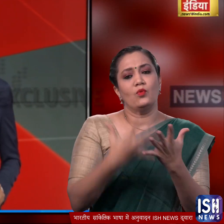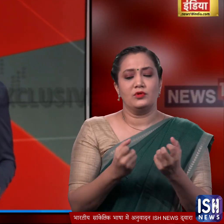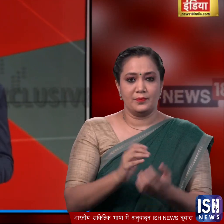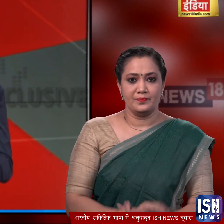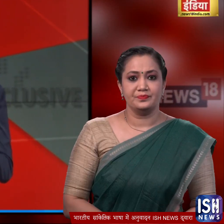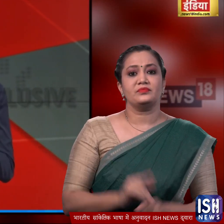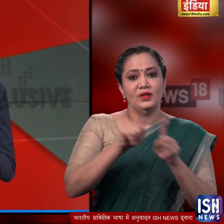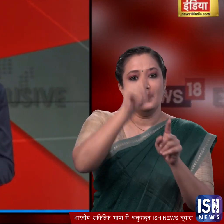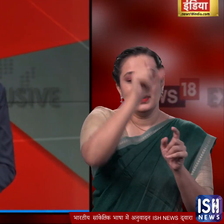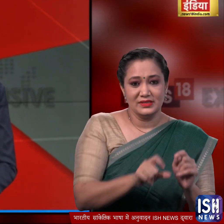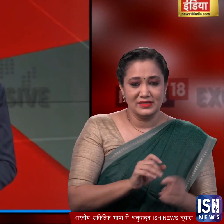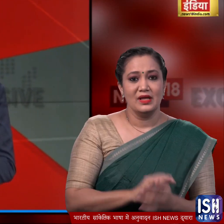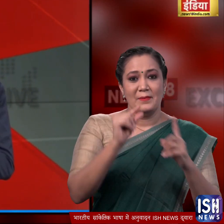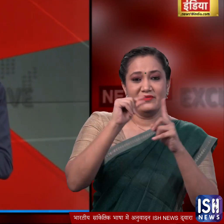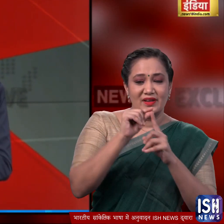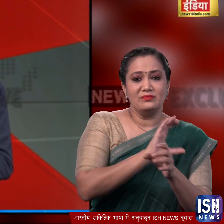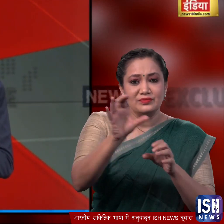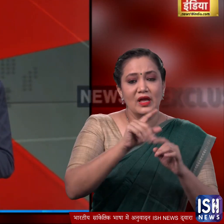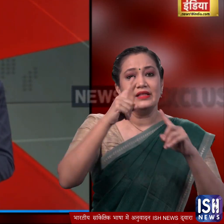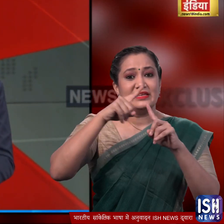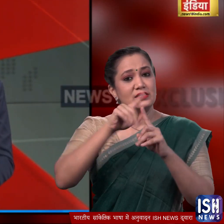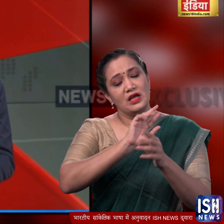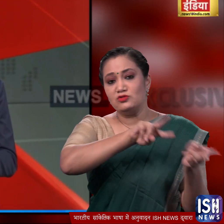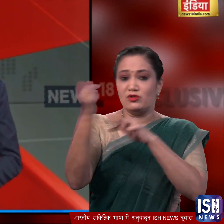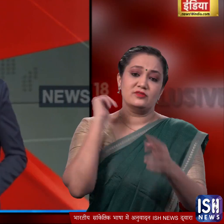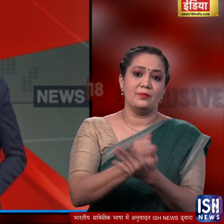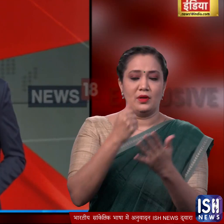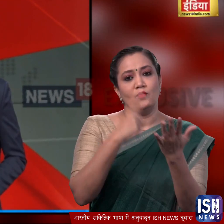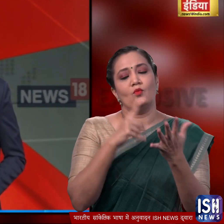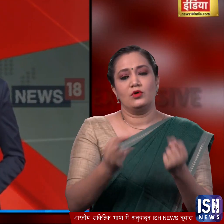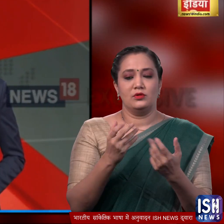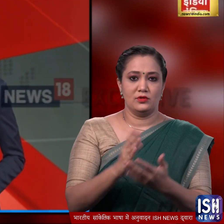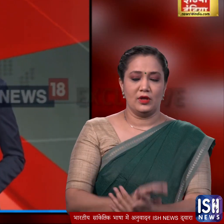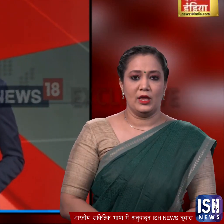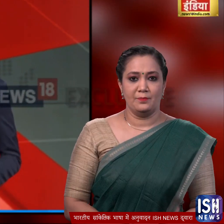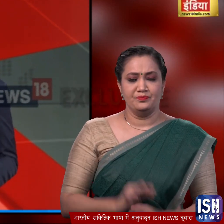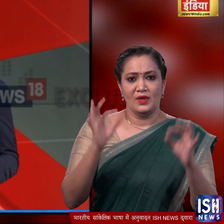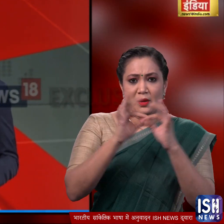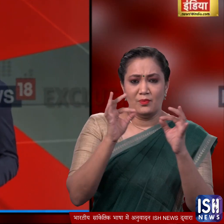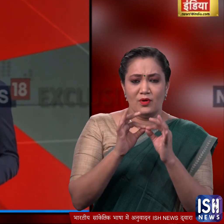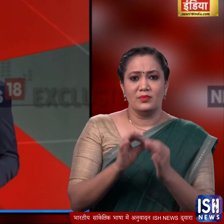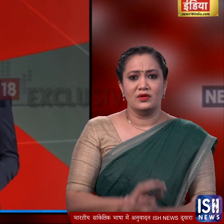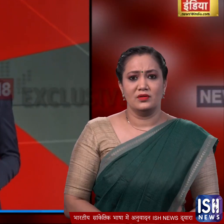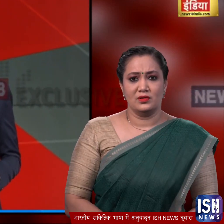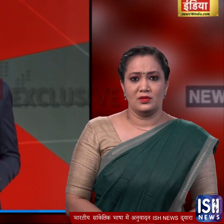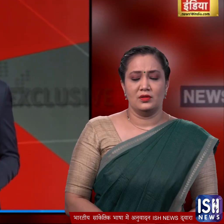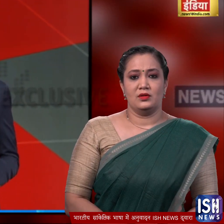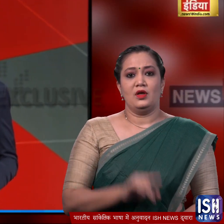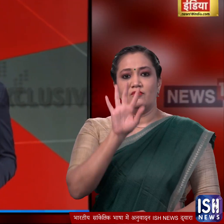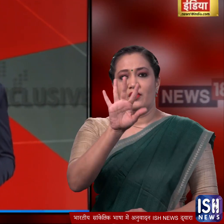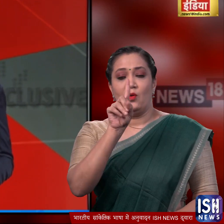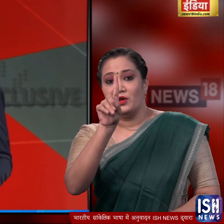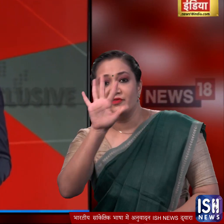गया, जबकि पटवारी को सस्पेंड करने और तहसीलदार के तबादले का आदेश भी जारी हो गया। मुंबई में 157